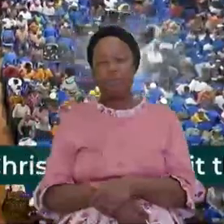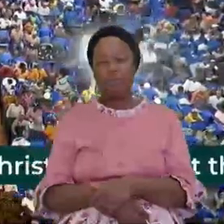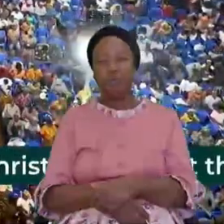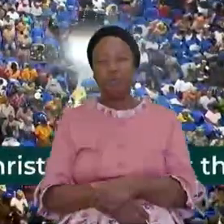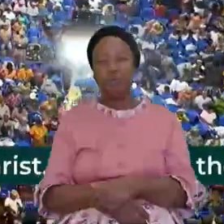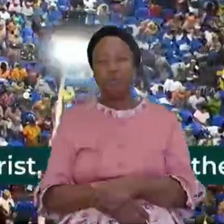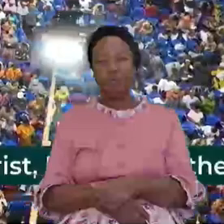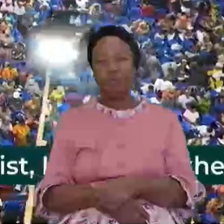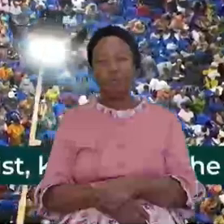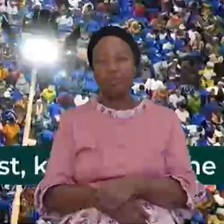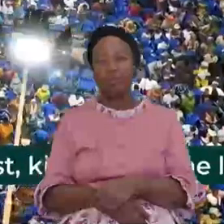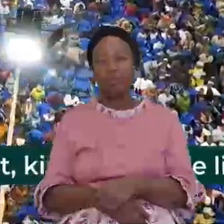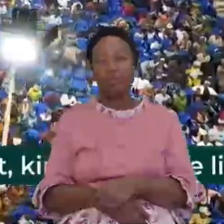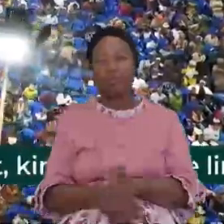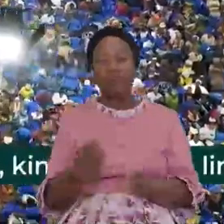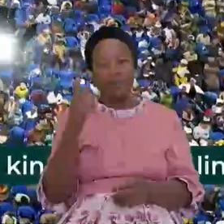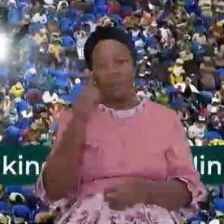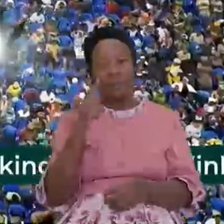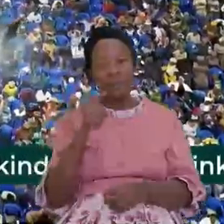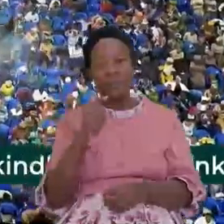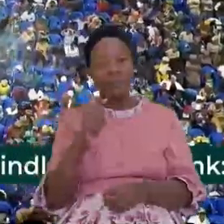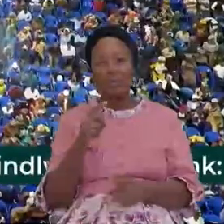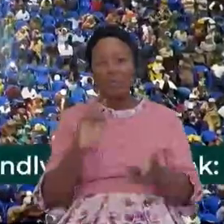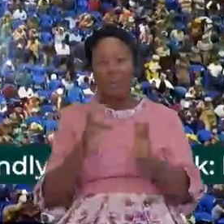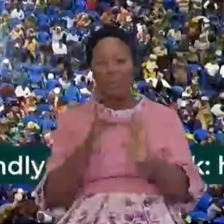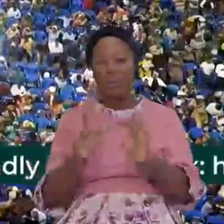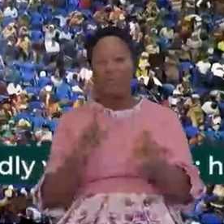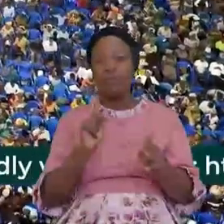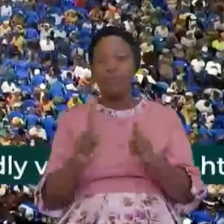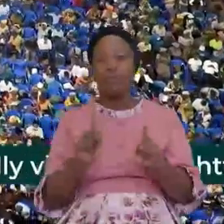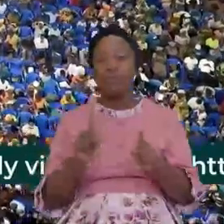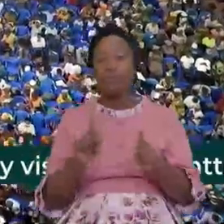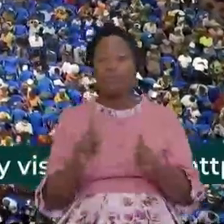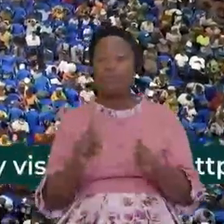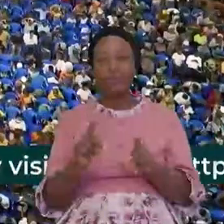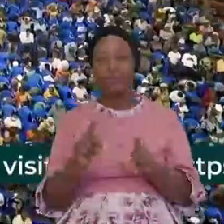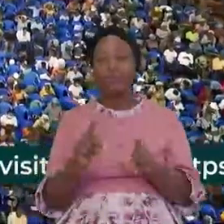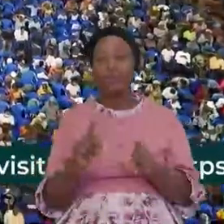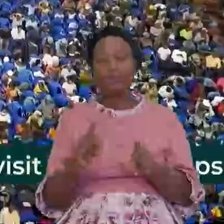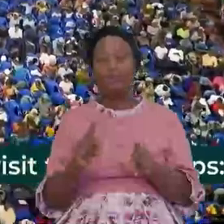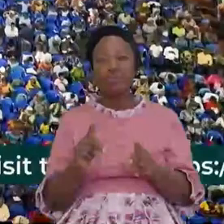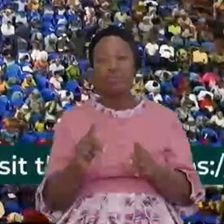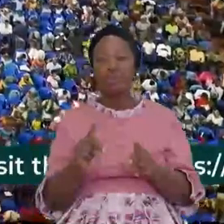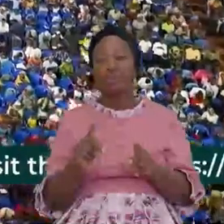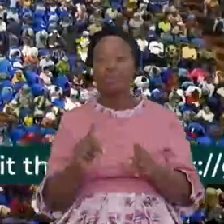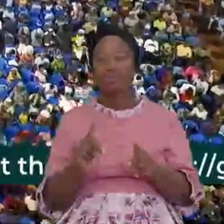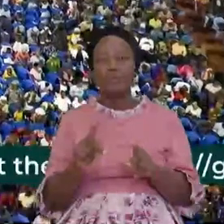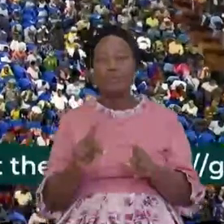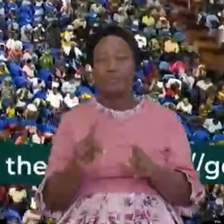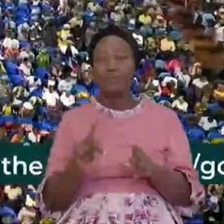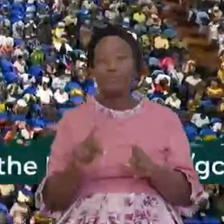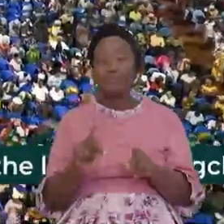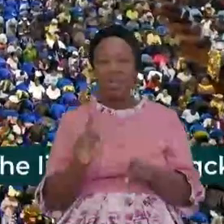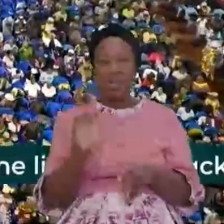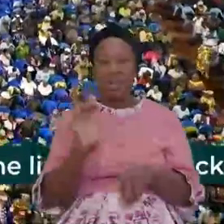Oui, ceux qui sont en ligne. Yes, for those who are online. Cliquez sur le lien qui apparaît